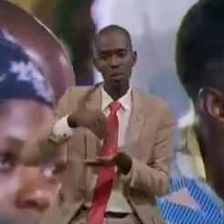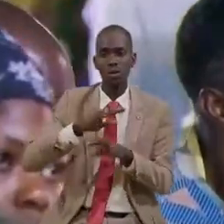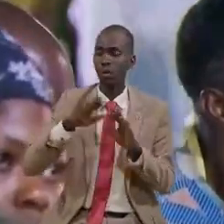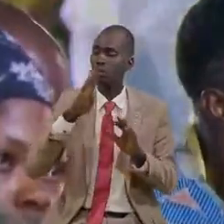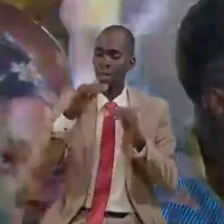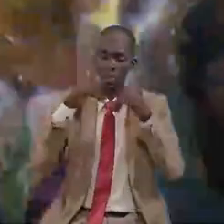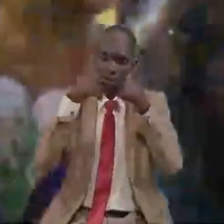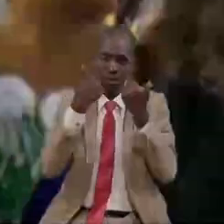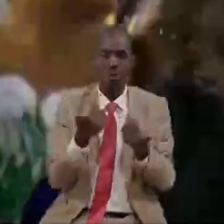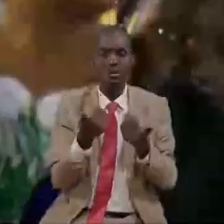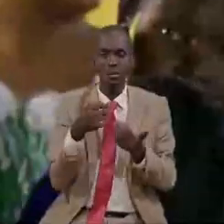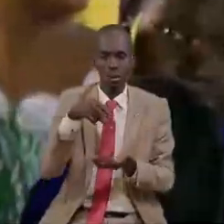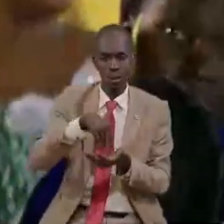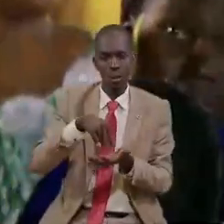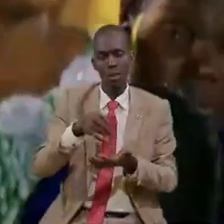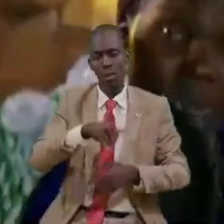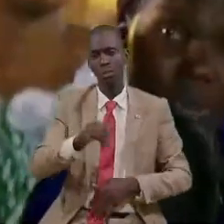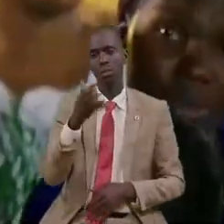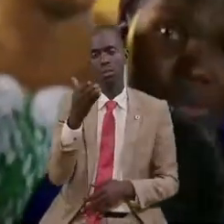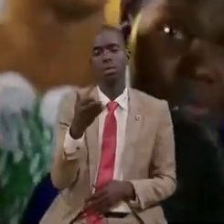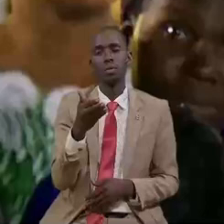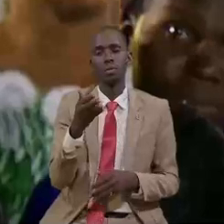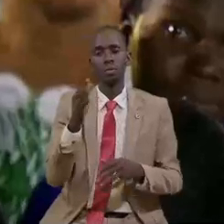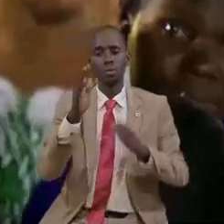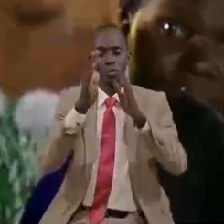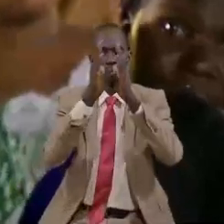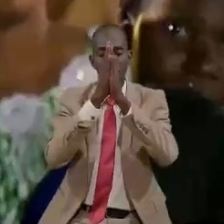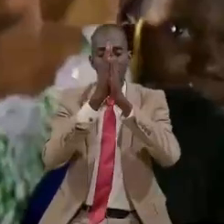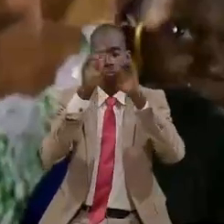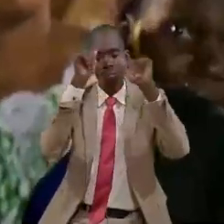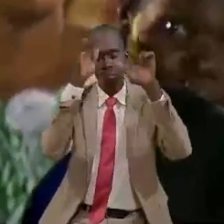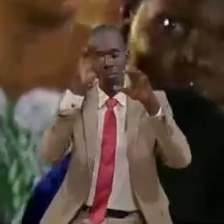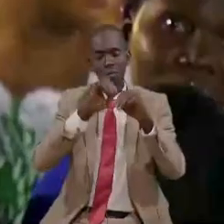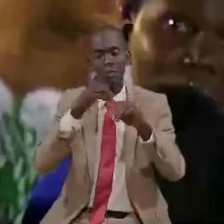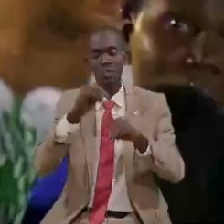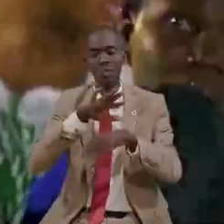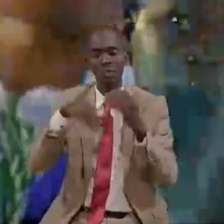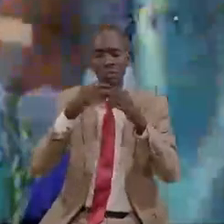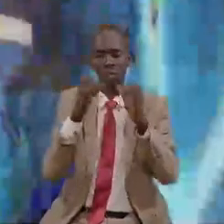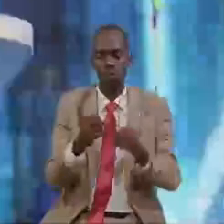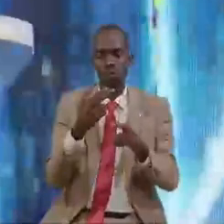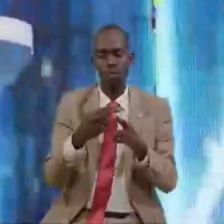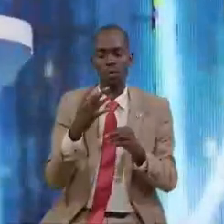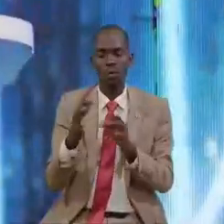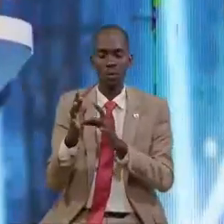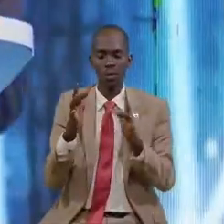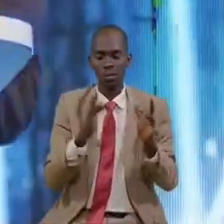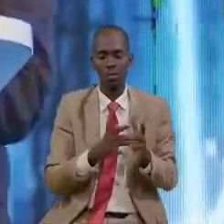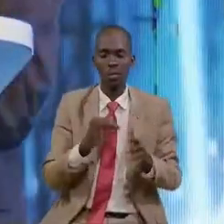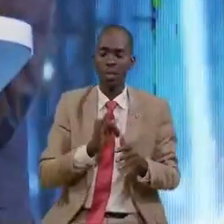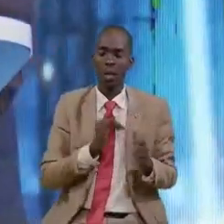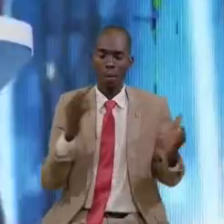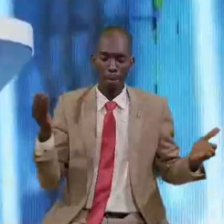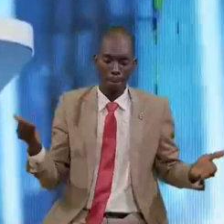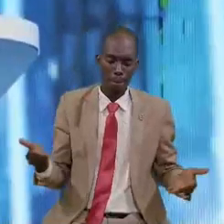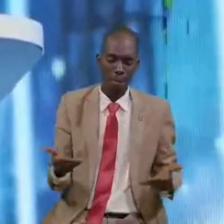Toujours debout là-bas, je vais prier avec vous. Père, au nom puissant de Jésus, je t'amène